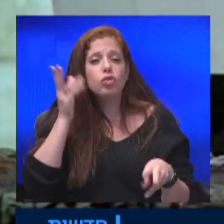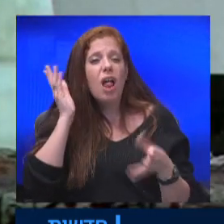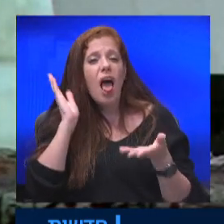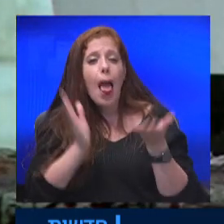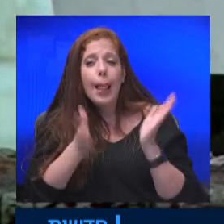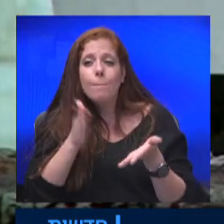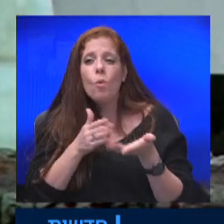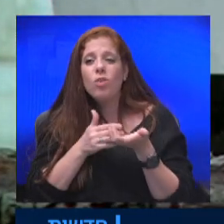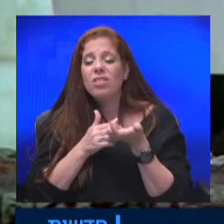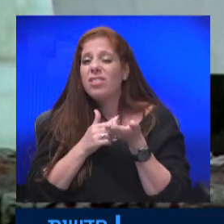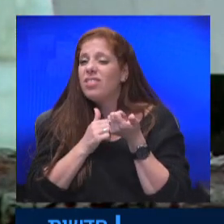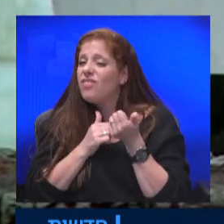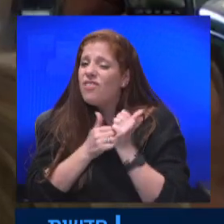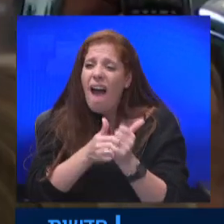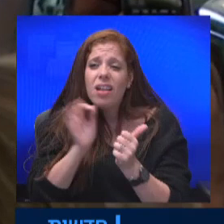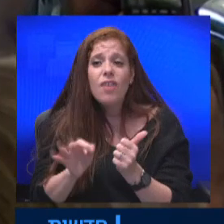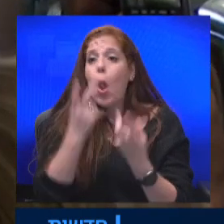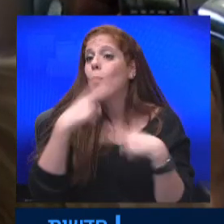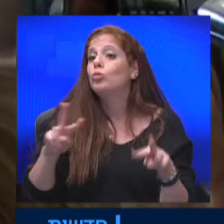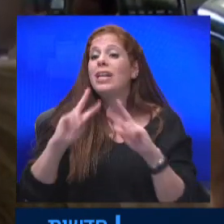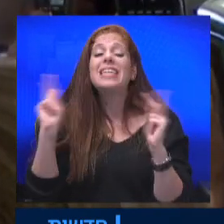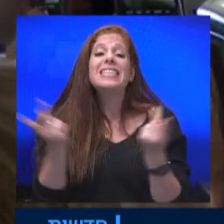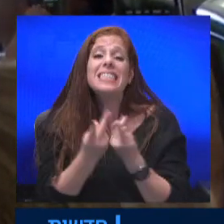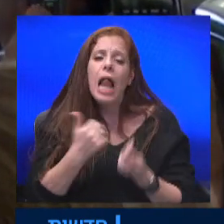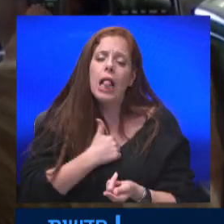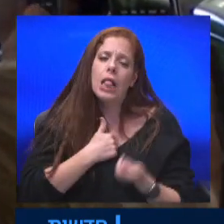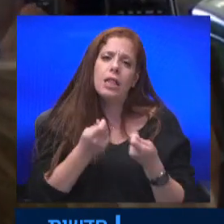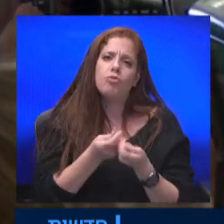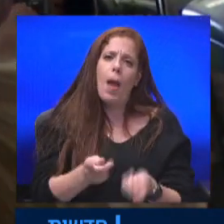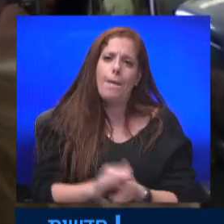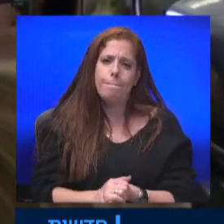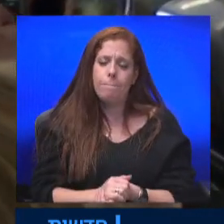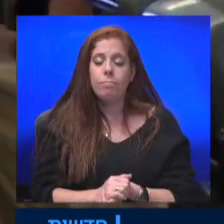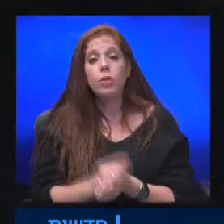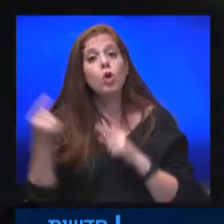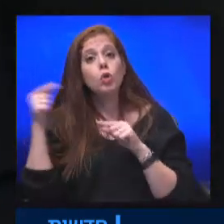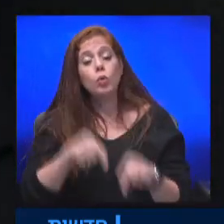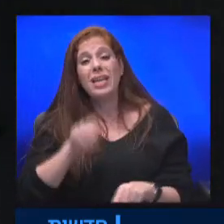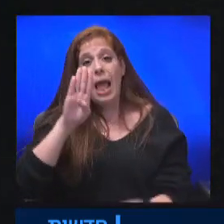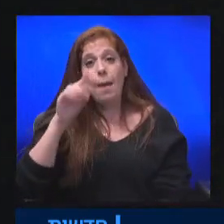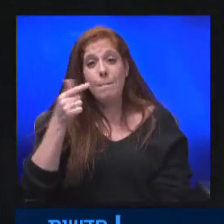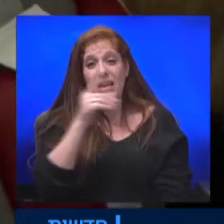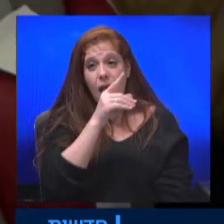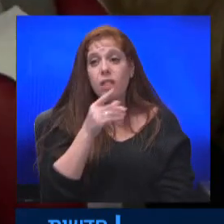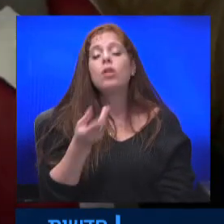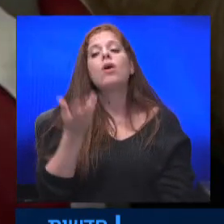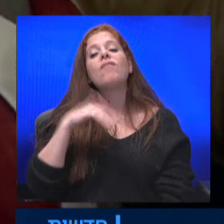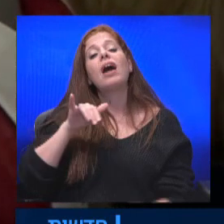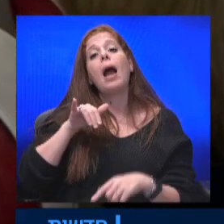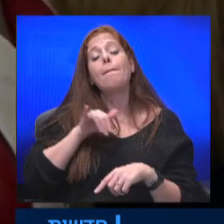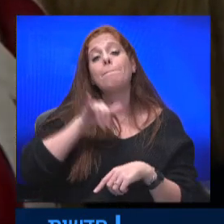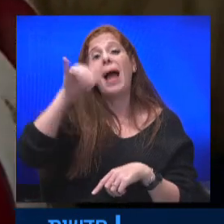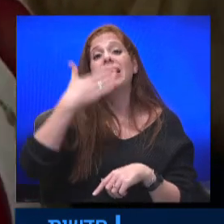qualsiasi comunità religiosa. בדרכו לבגדד עבר האפיפיור גם מעל ישראל הוא פנה גם במסר אלינו. To